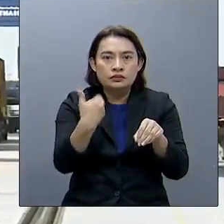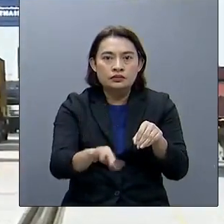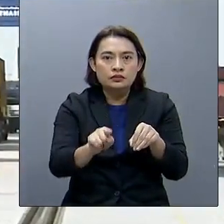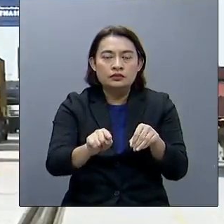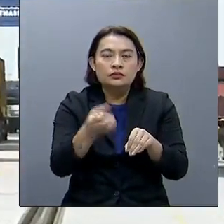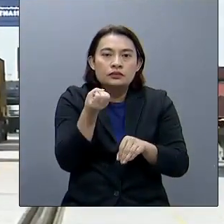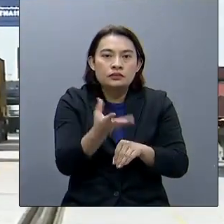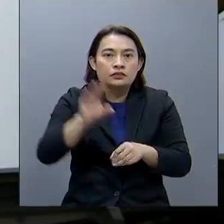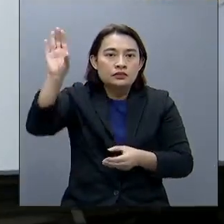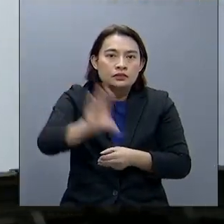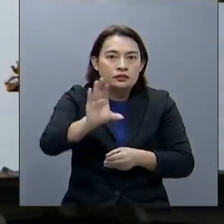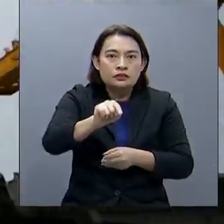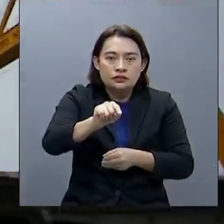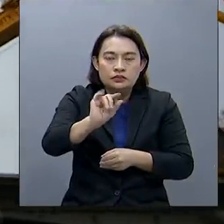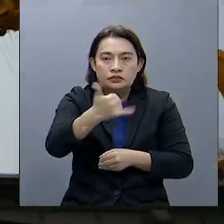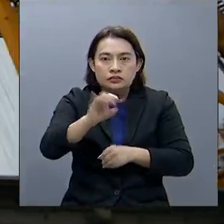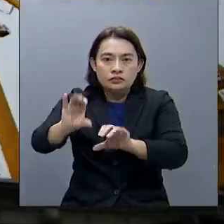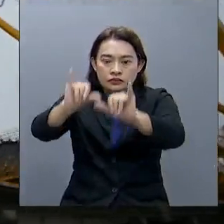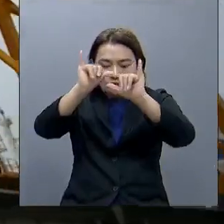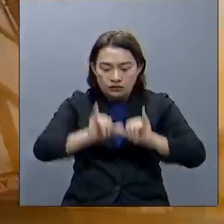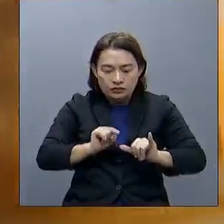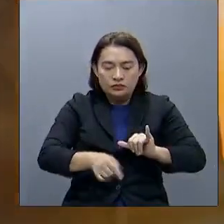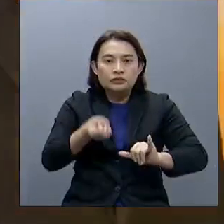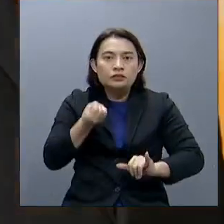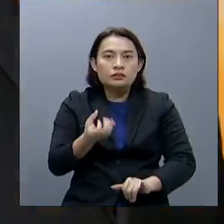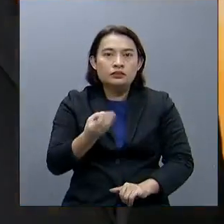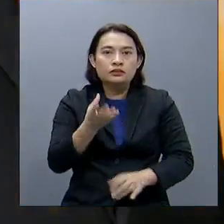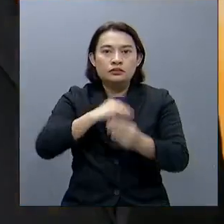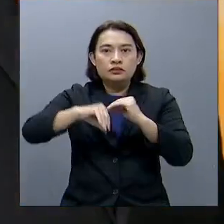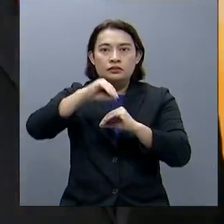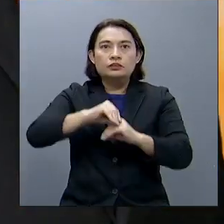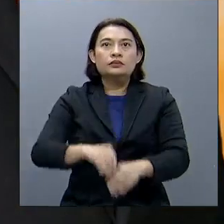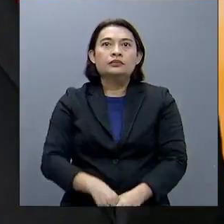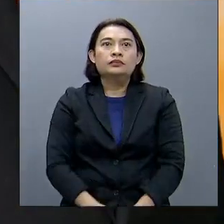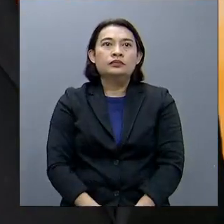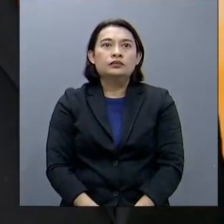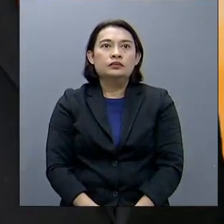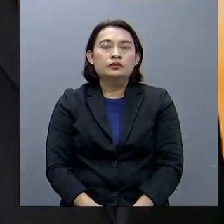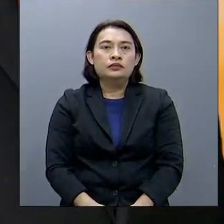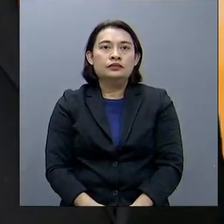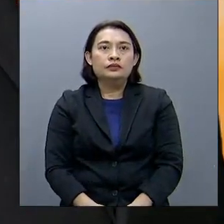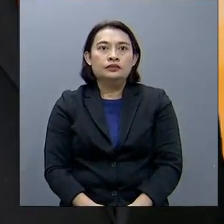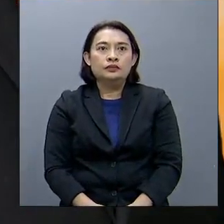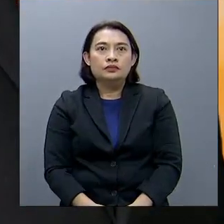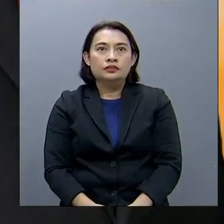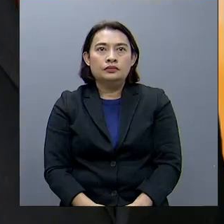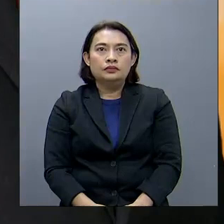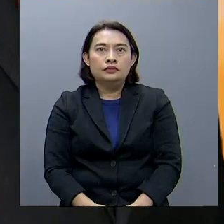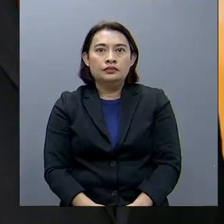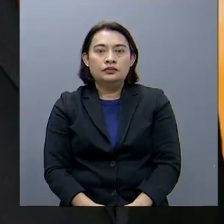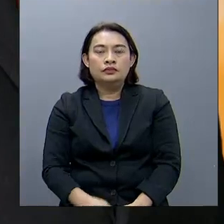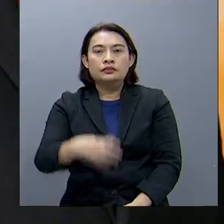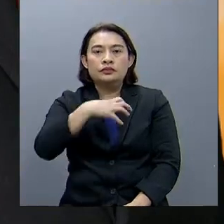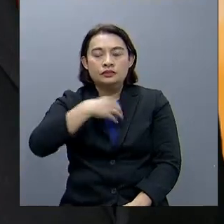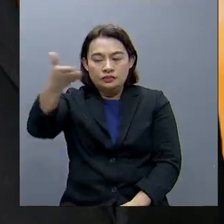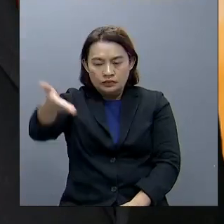ก็มีแนวโน้มจะย้ายฐานมามากขึ้น ตามนโยบายของเราก็แต่ยังไงก็อยากจะเชิญชวนให้มาลงทุนในประเท